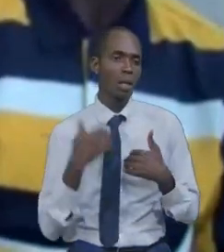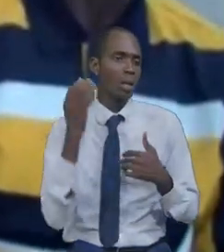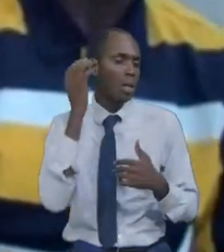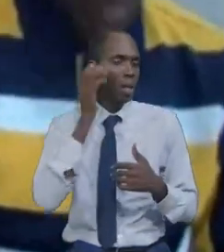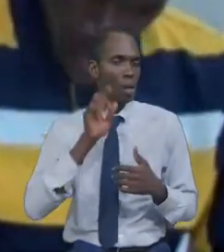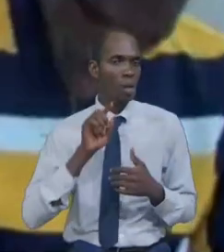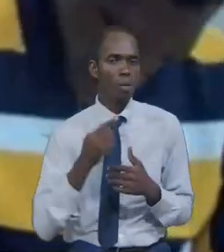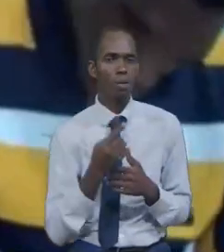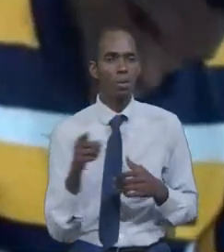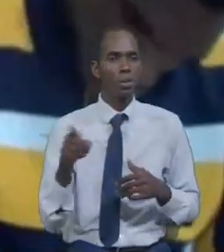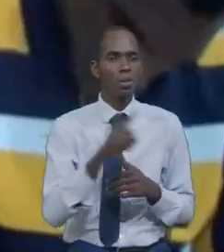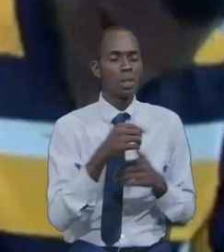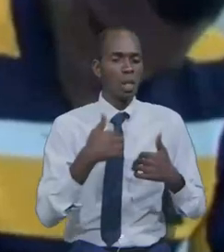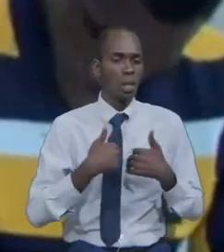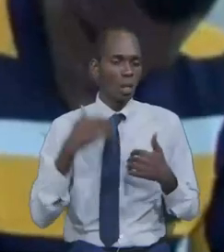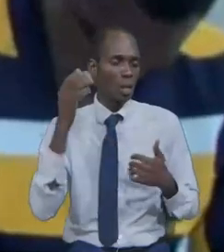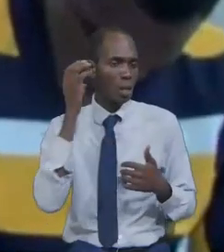Seulement,